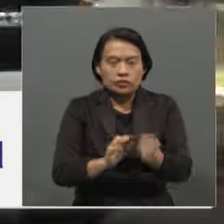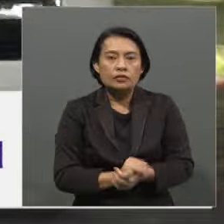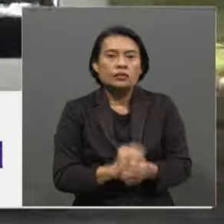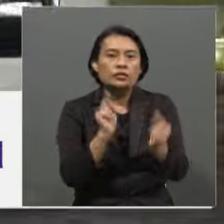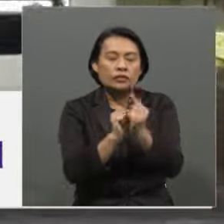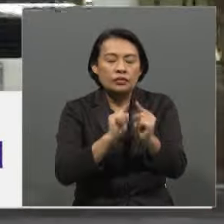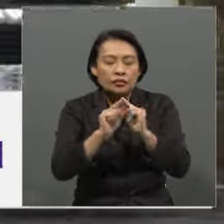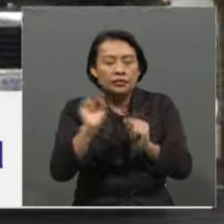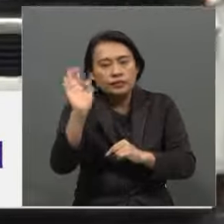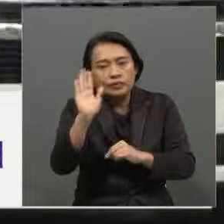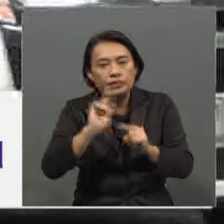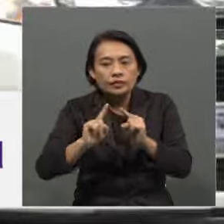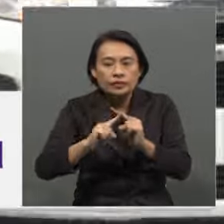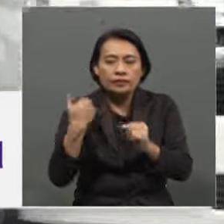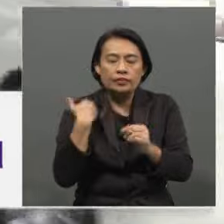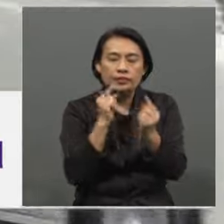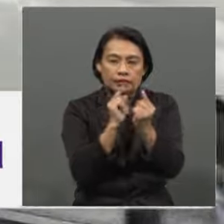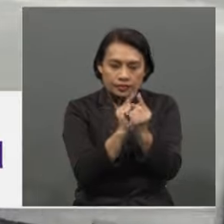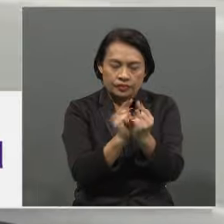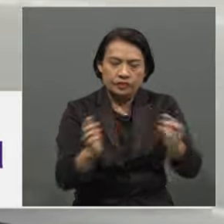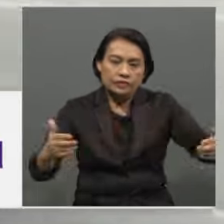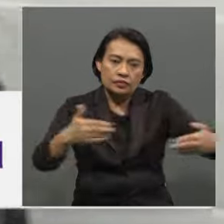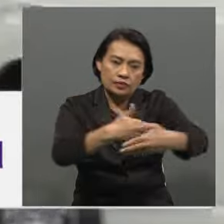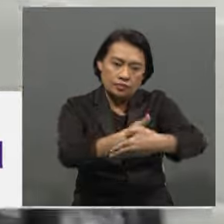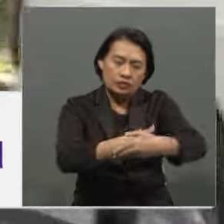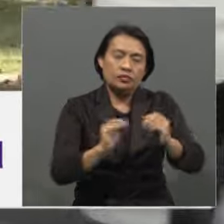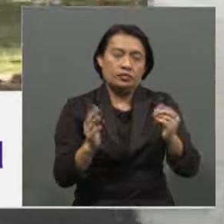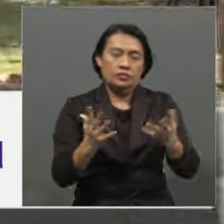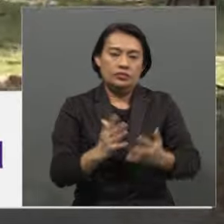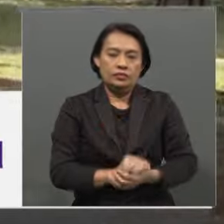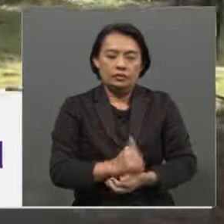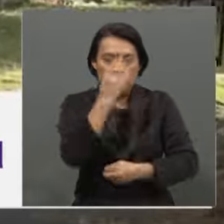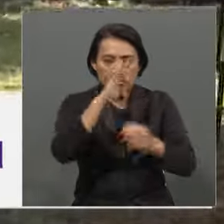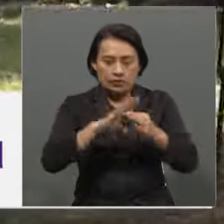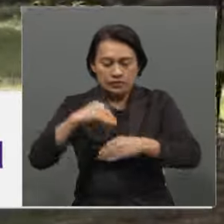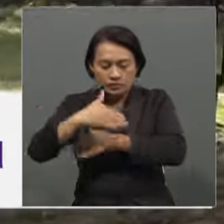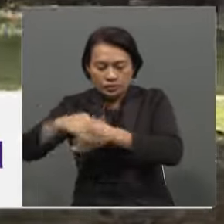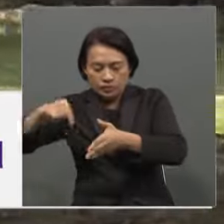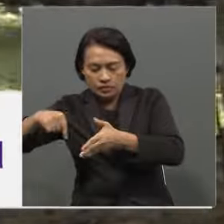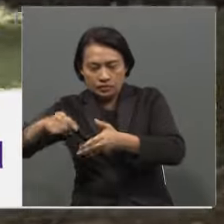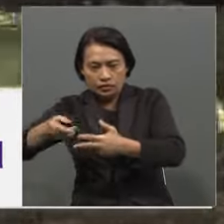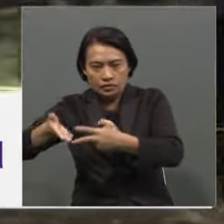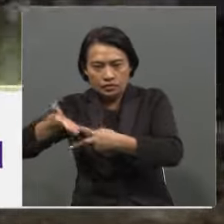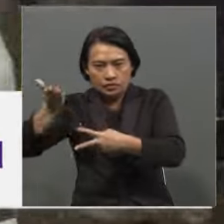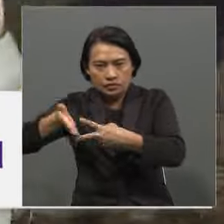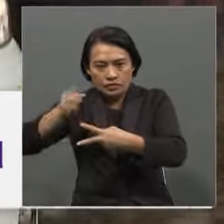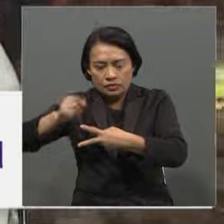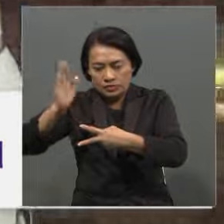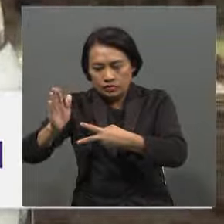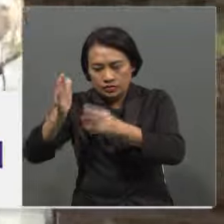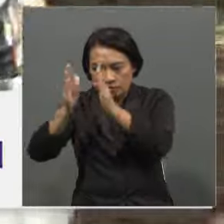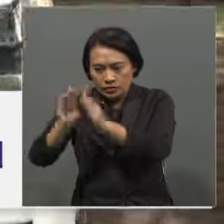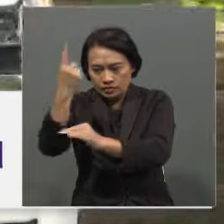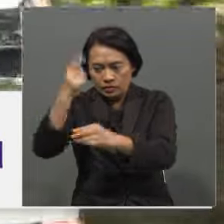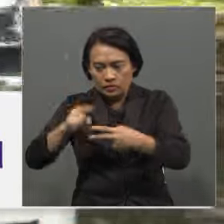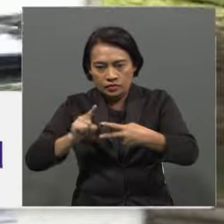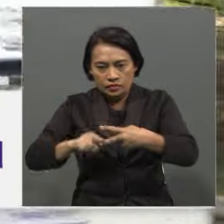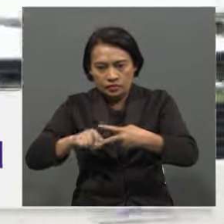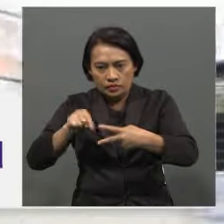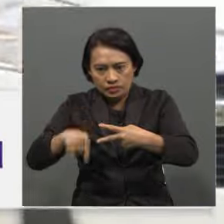บกไม้บกมือทักทายกันได้นะครับแต่ไม่ถึงโอบกอดแน่นอนนะเพราะว่าห้องกักโรคจะอยู่เฉพาะผู้ต้องขังใหม่และคนที่อยู่แดน